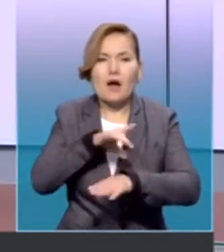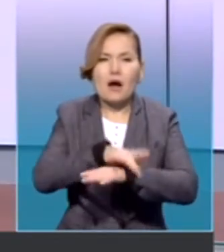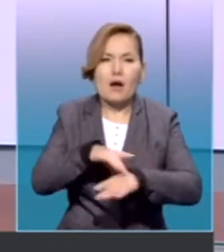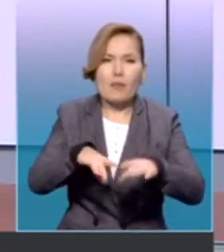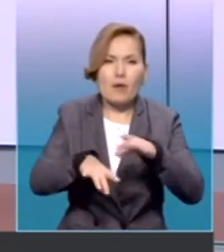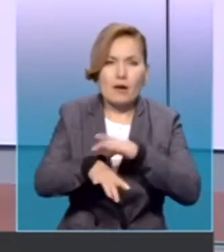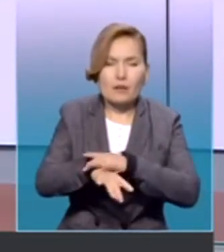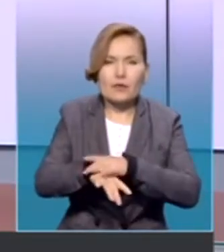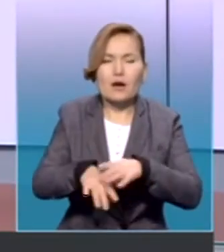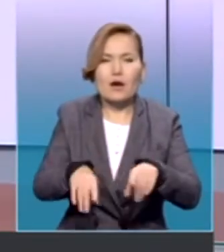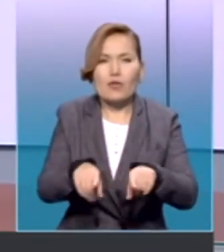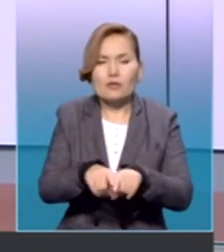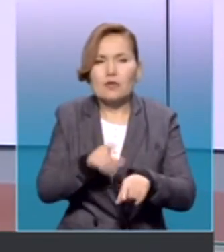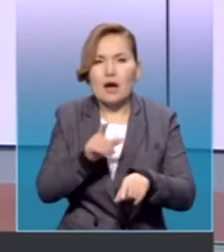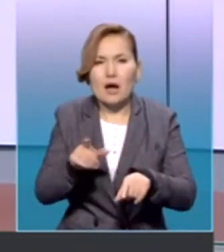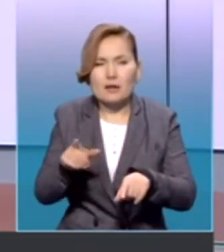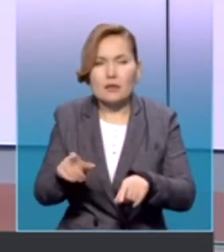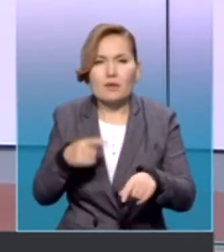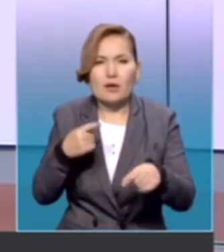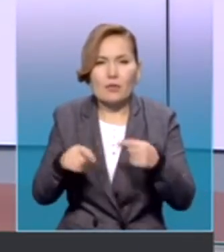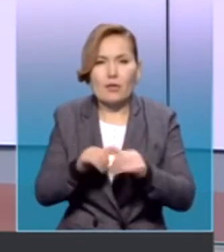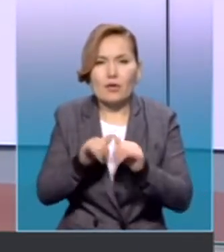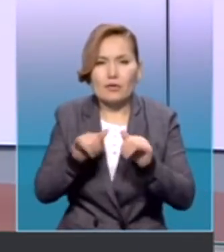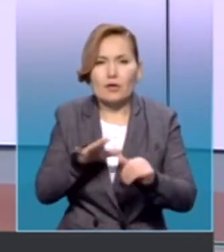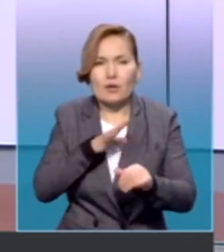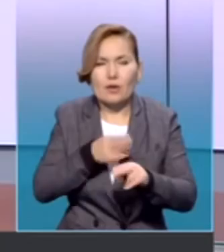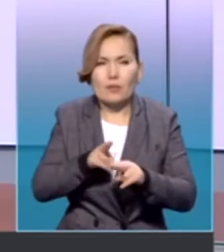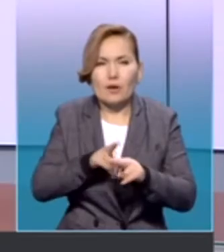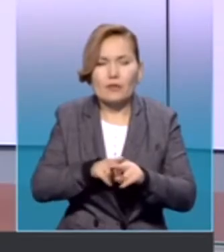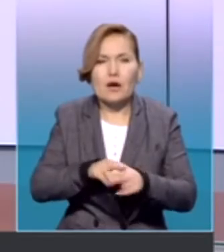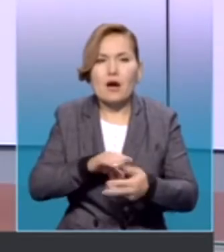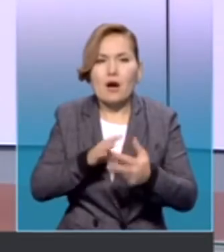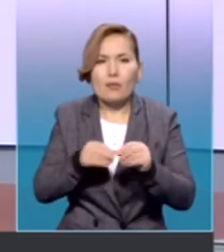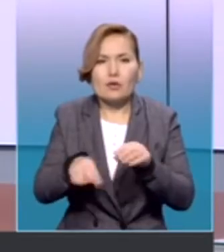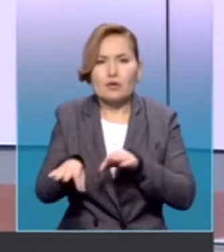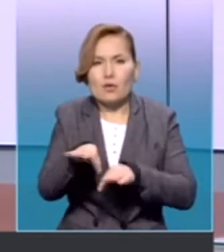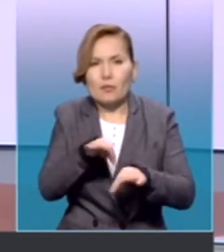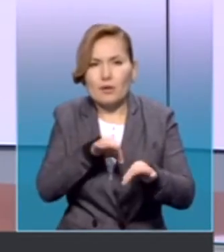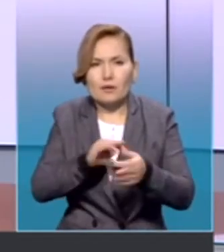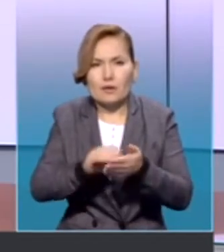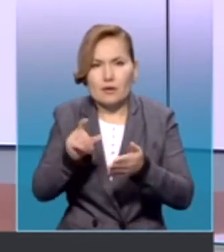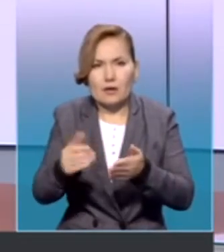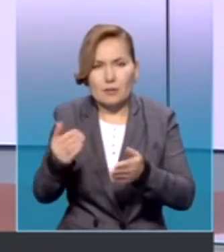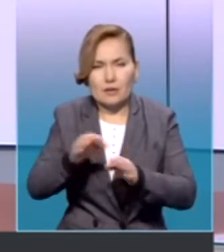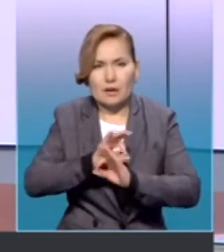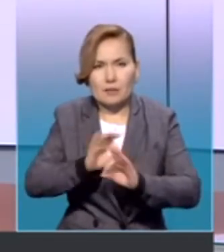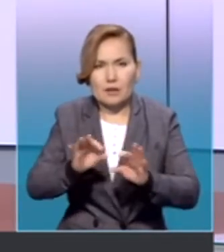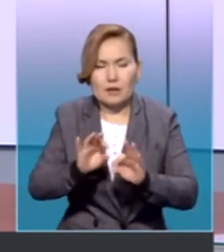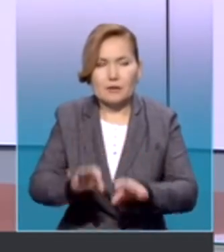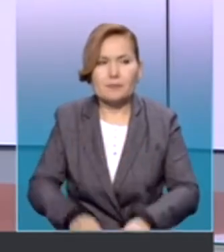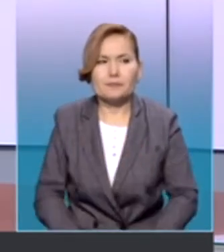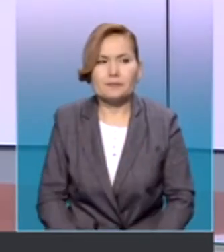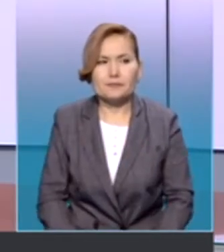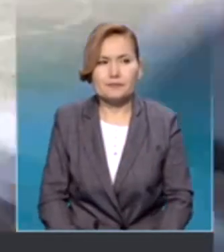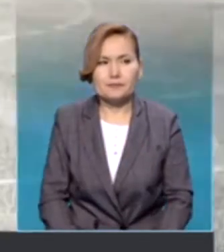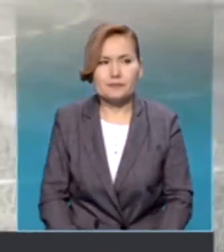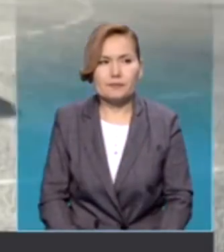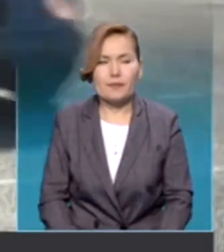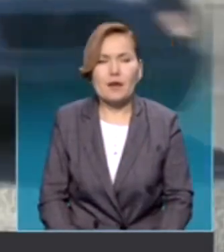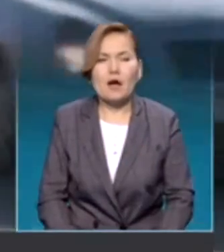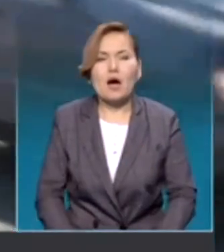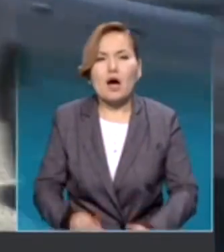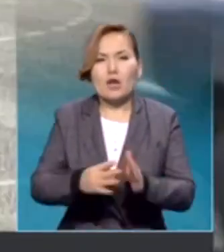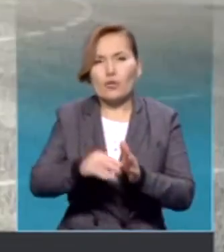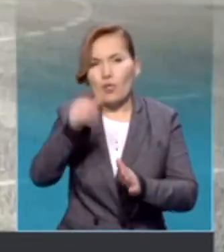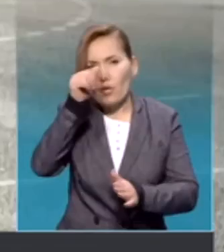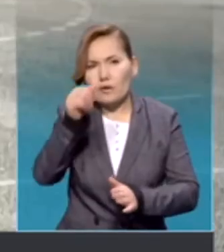жағдай деген жаңа ұғымдар енгізілген. Яғни салдарымен емес, себебімен күресу көзделген. Серік Селеубай тарқатады. Быйыл 9 айда